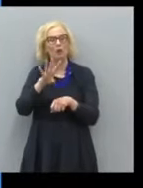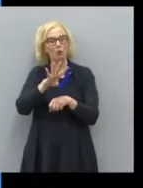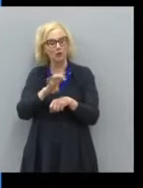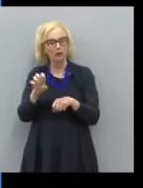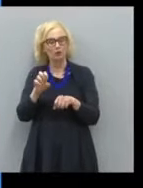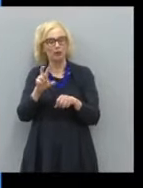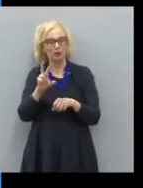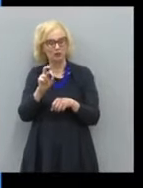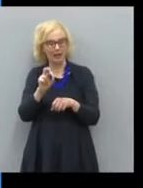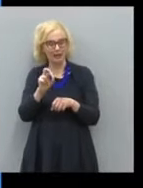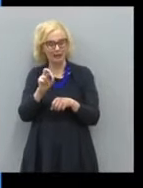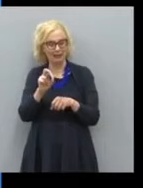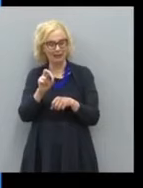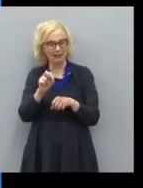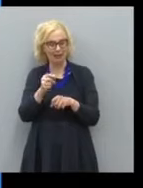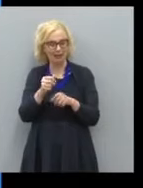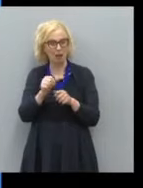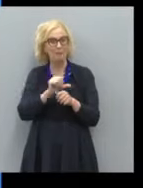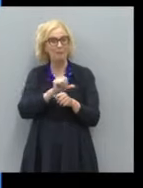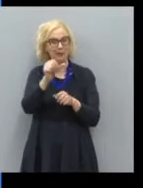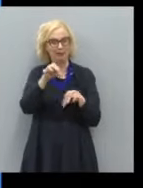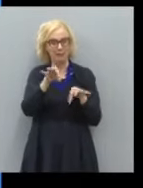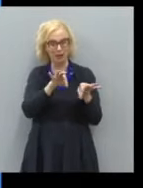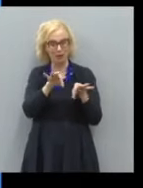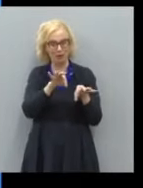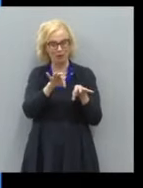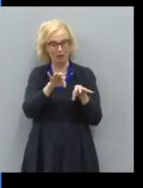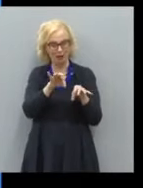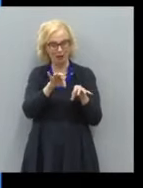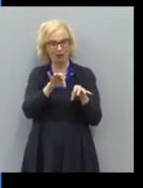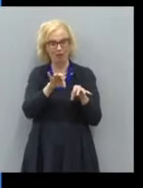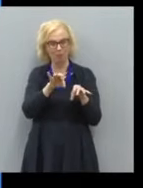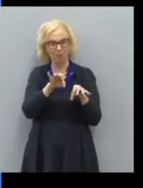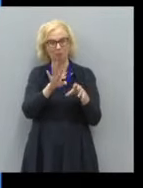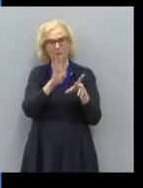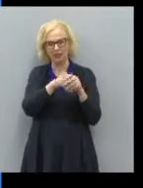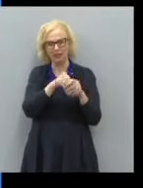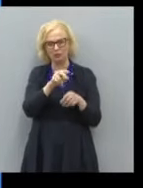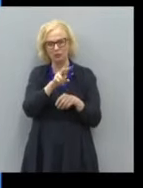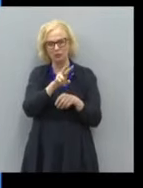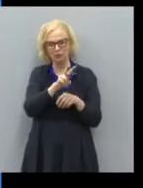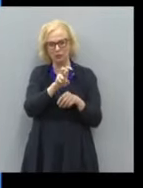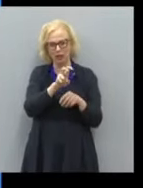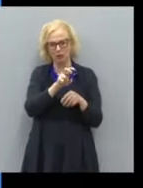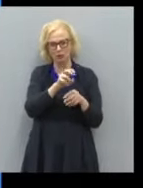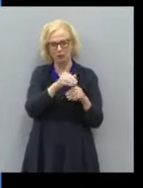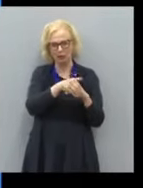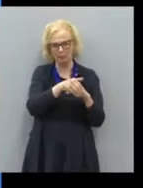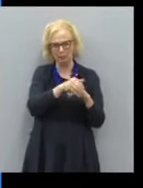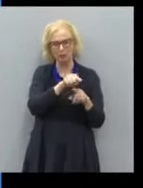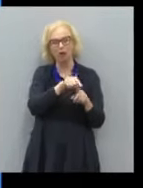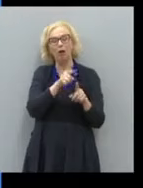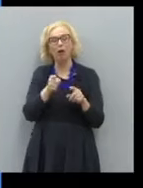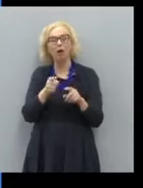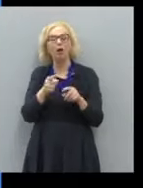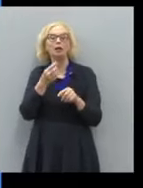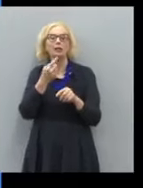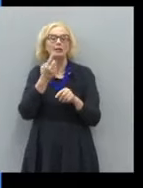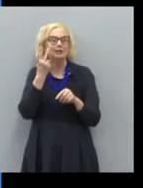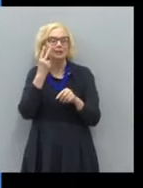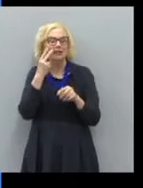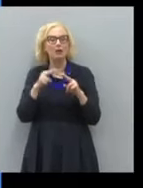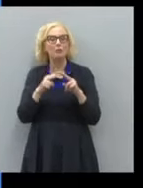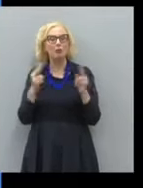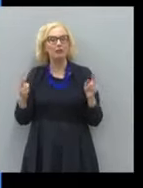430 della prima manovra dei quali fanno parte 200 milioni a debito vediamo che la provincia riesce a